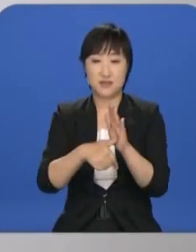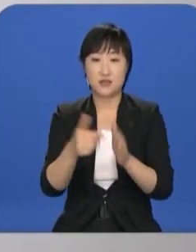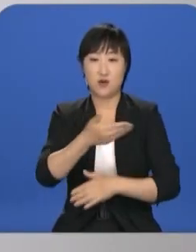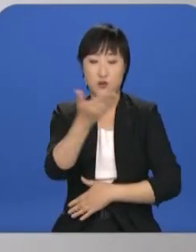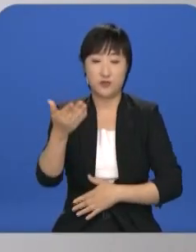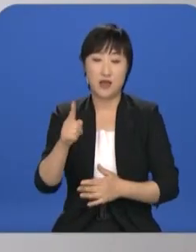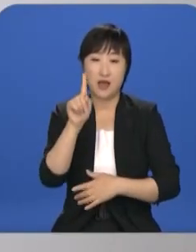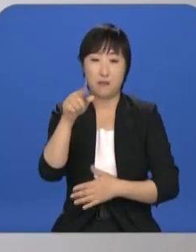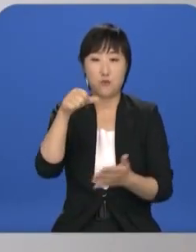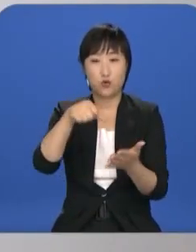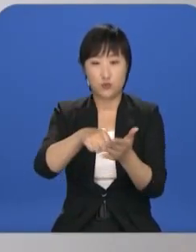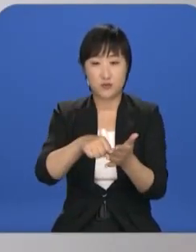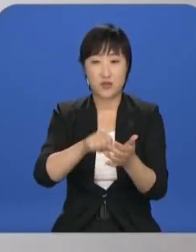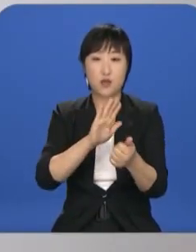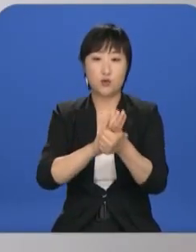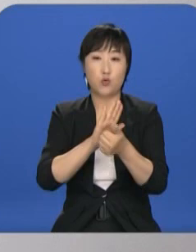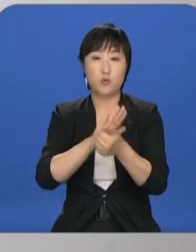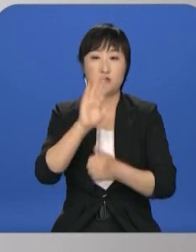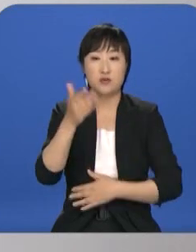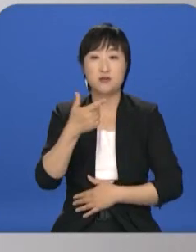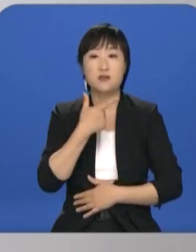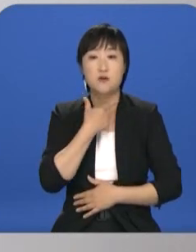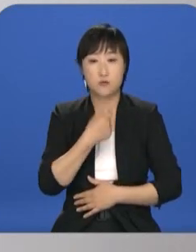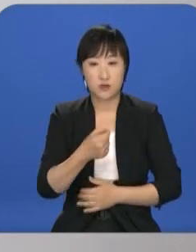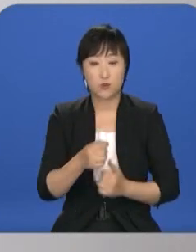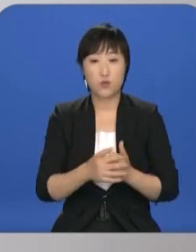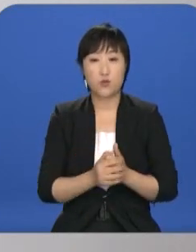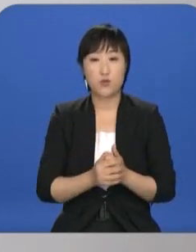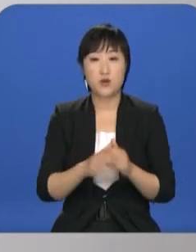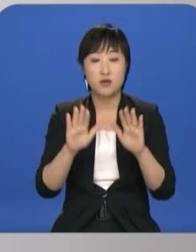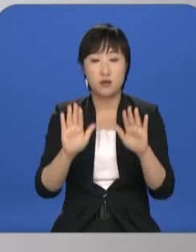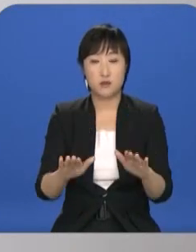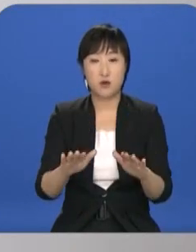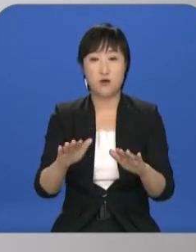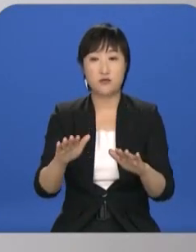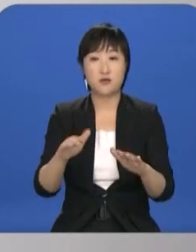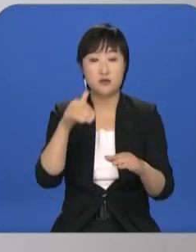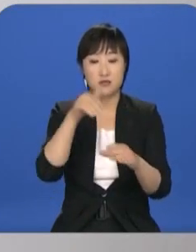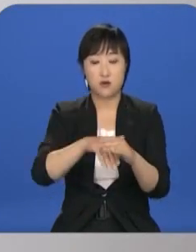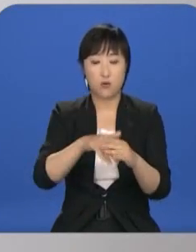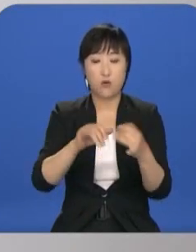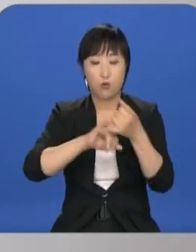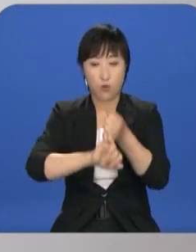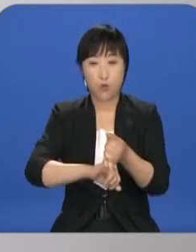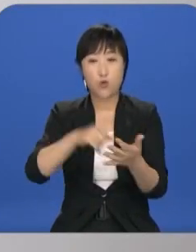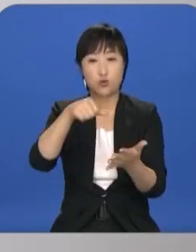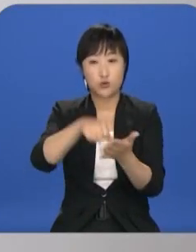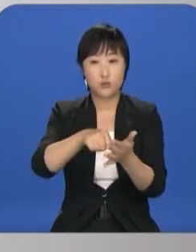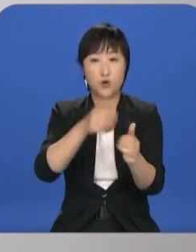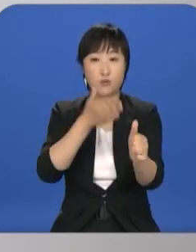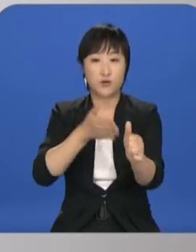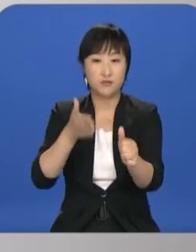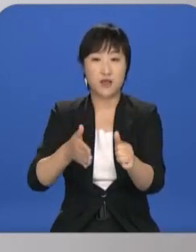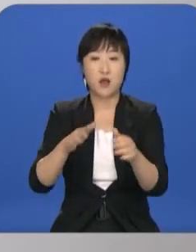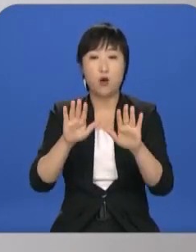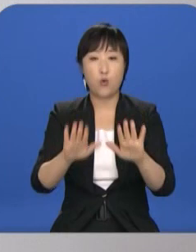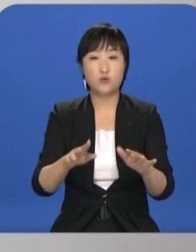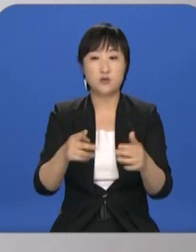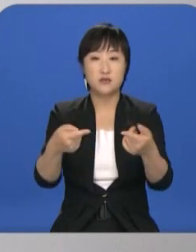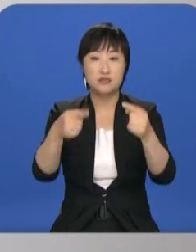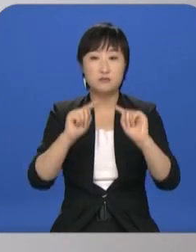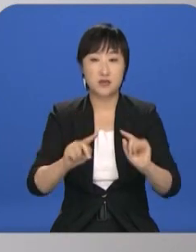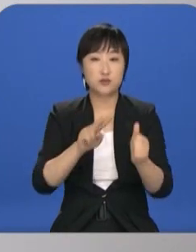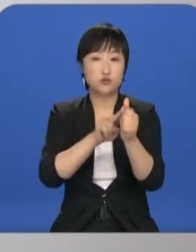시청자 여러분들의 한 표를 행사하는 데 도움이 되셨기를 바라고 이번 진도군 선거 꼭 투표하시기 바랍니다. 오늘